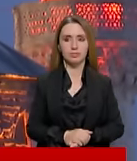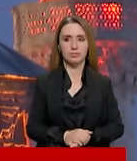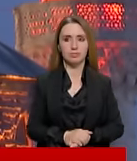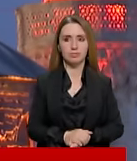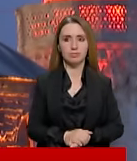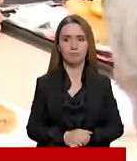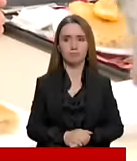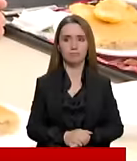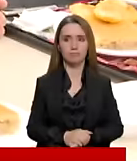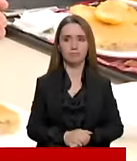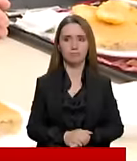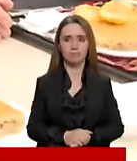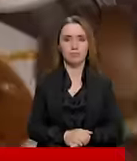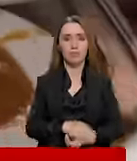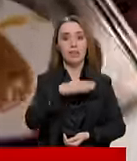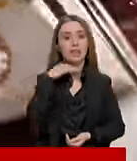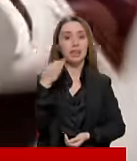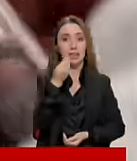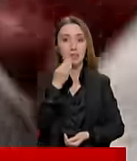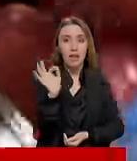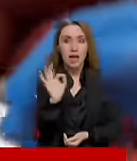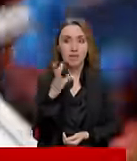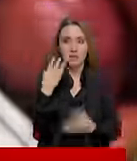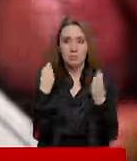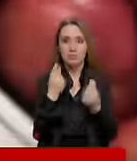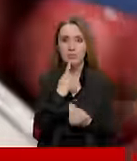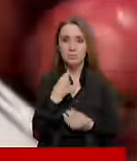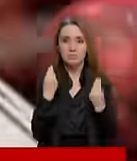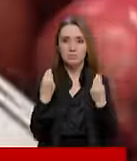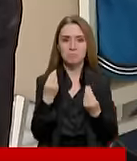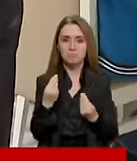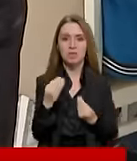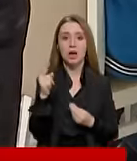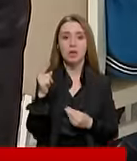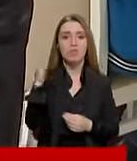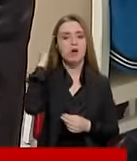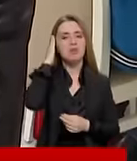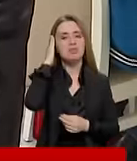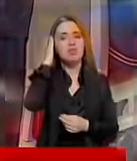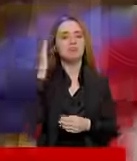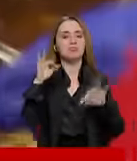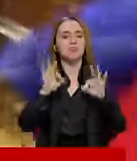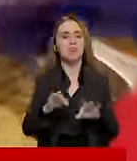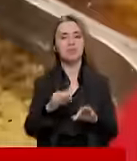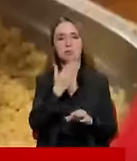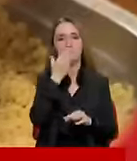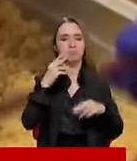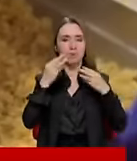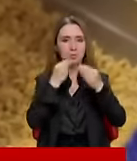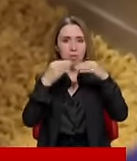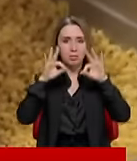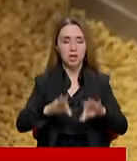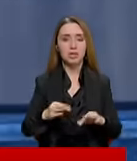lokantadan ekli yemek Evet çok güzel olmuş yükselen ezan sesiyle oruçlar açılıyor Kent Lokantası